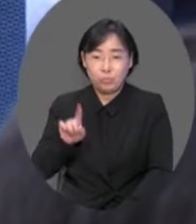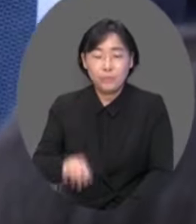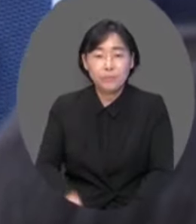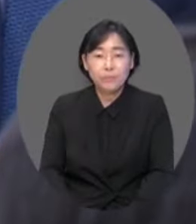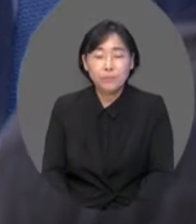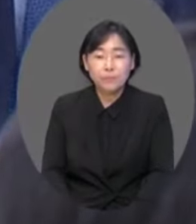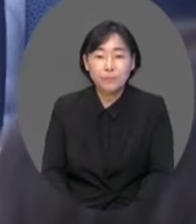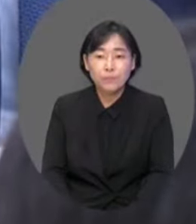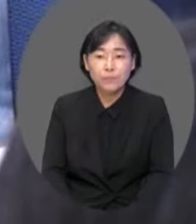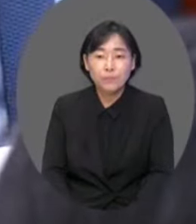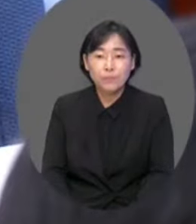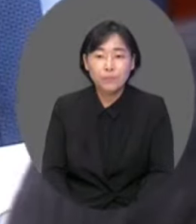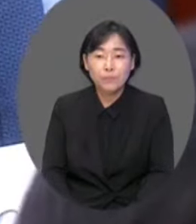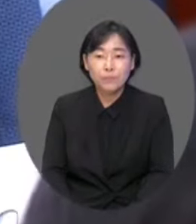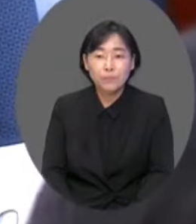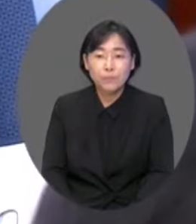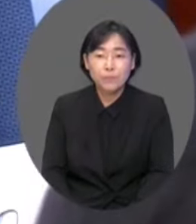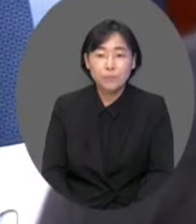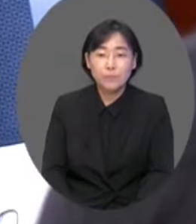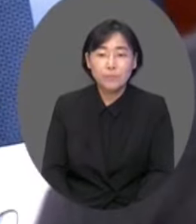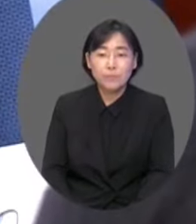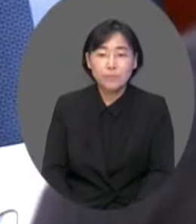여기